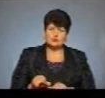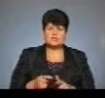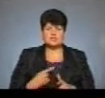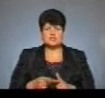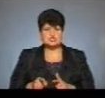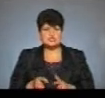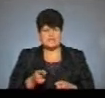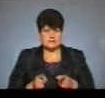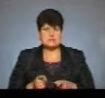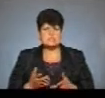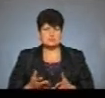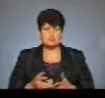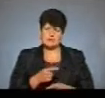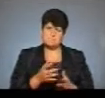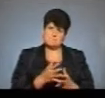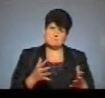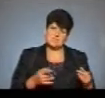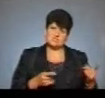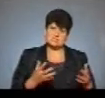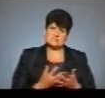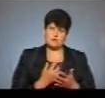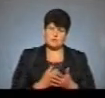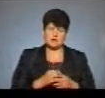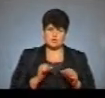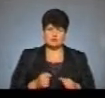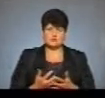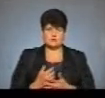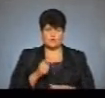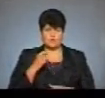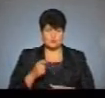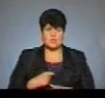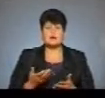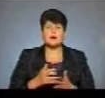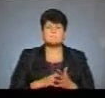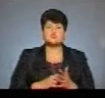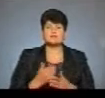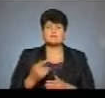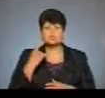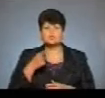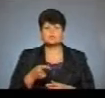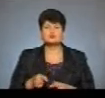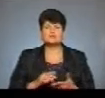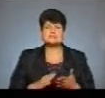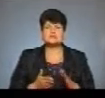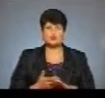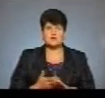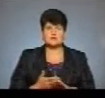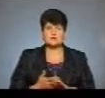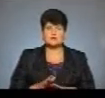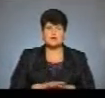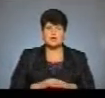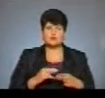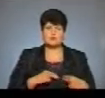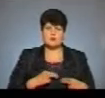вони більше там заробляють, ніж можна заробляти в Україні. Яка причина, на вашу думку, саме такої ситуації на ринку праці,